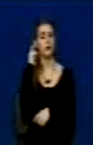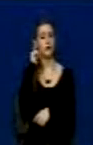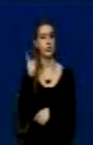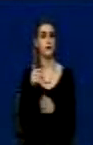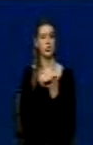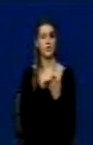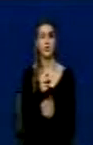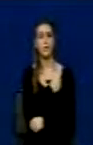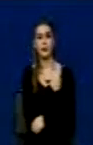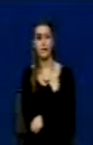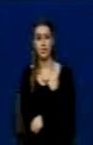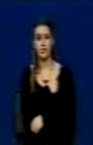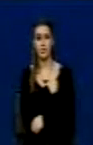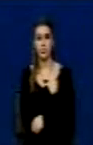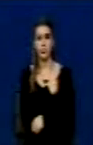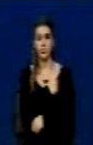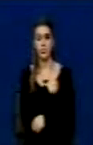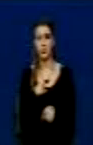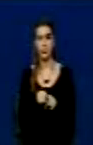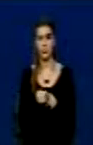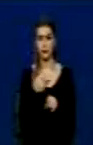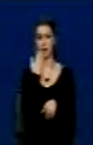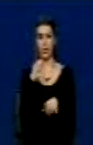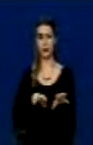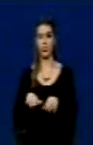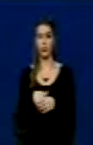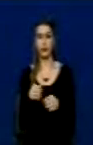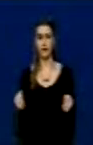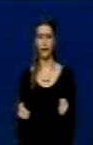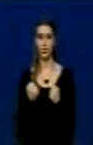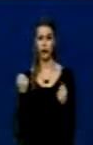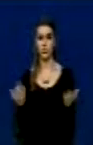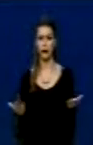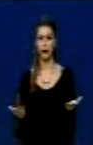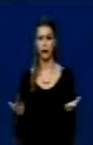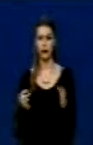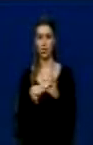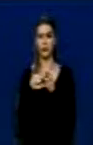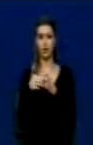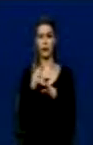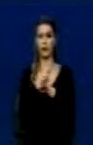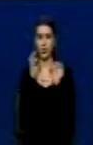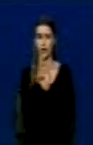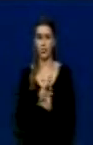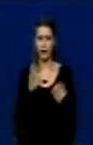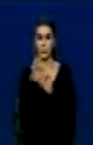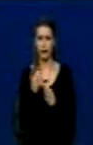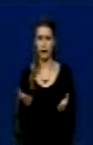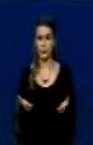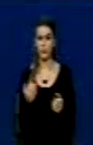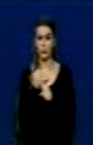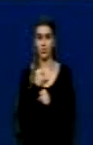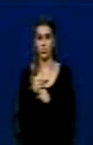regjistër si të papunë, sepse nuk po ka kjo pasoja konkrete në regjistrimin e